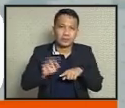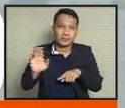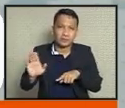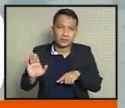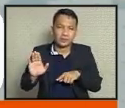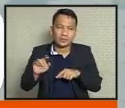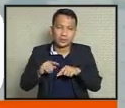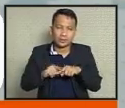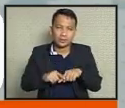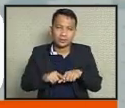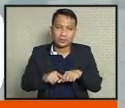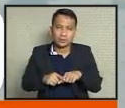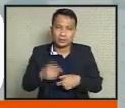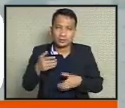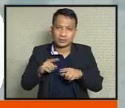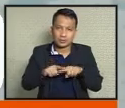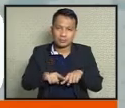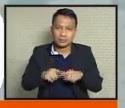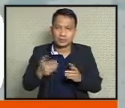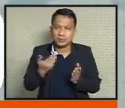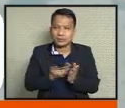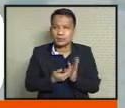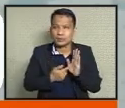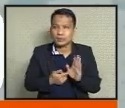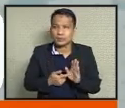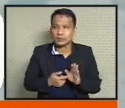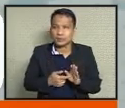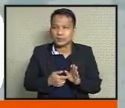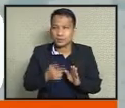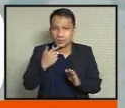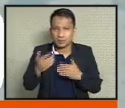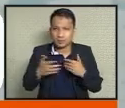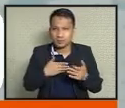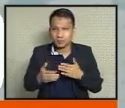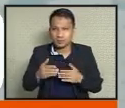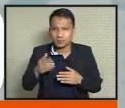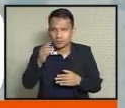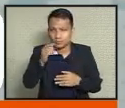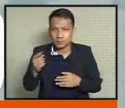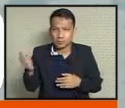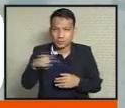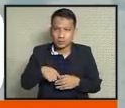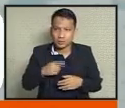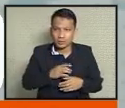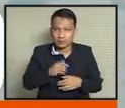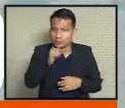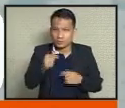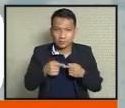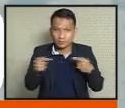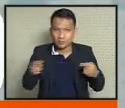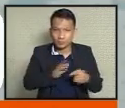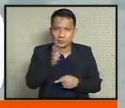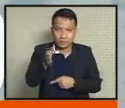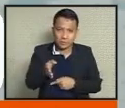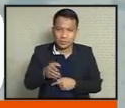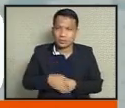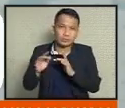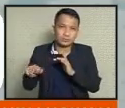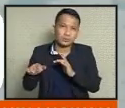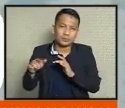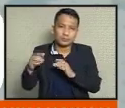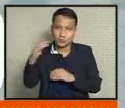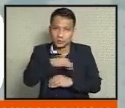sir Rafi, sa magiging application. Sige po. Captain, kung sakasakali hindi sila magkaayos, pupunta kami dyan sa inyong tanggapan, Captain, ha? Captain Robin.